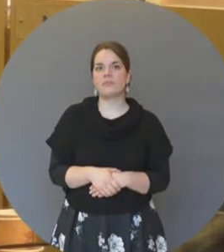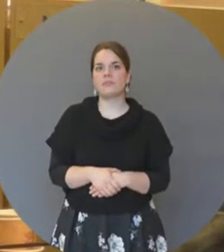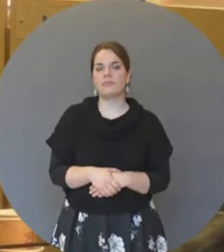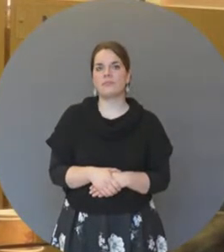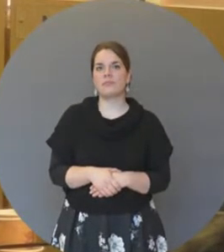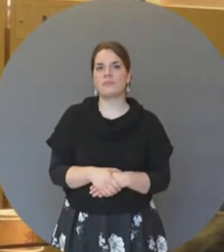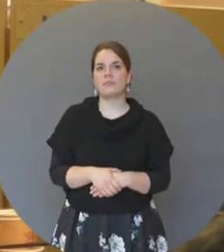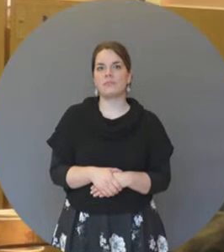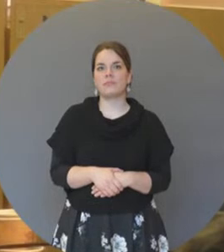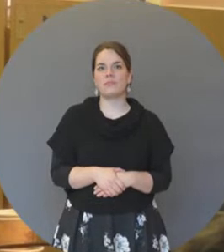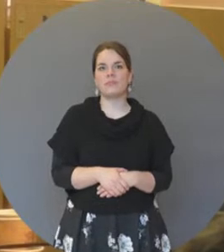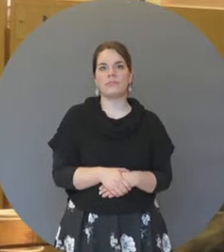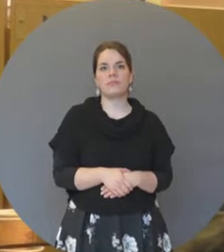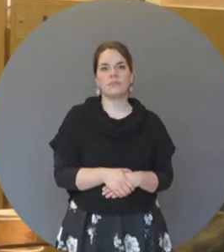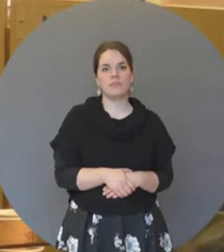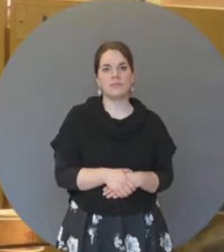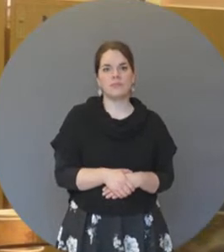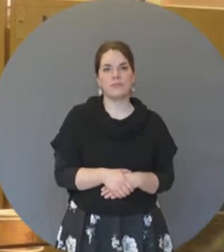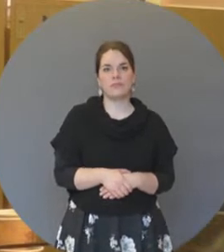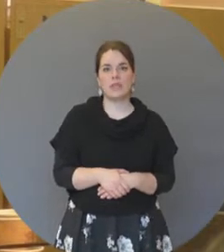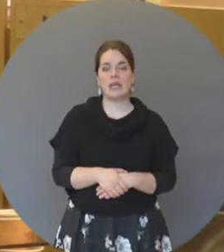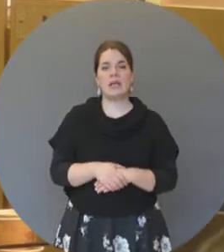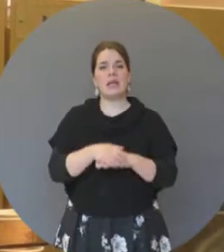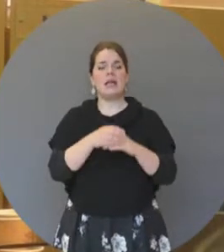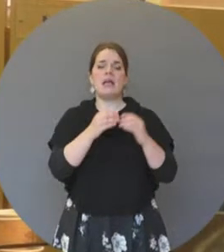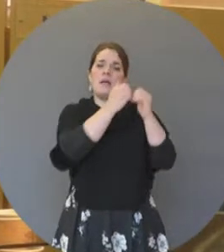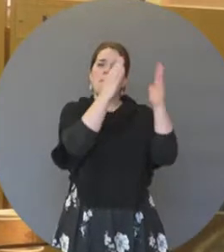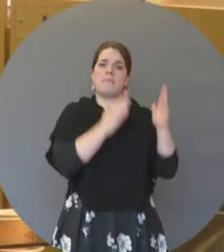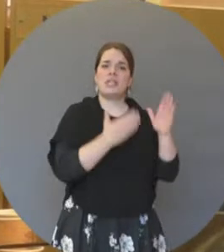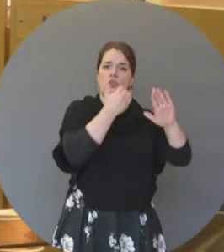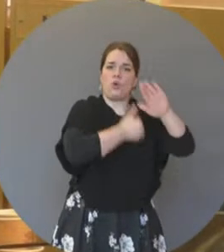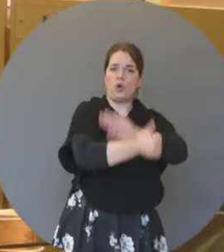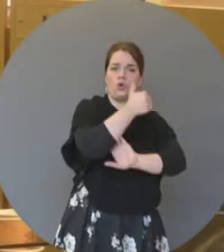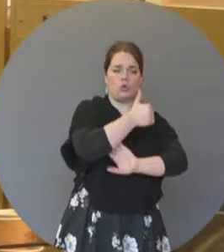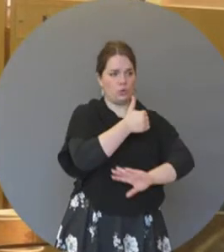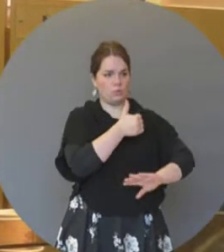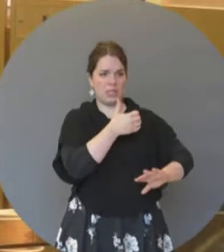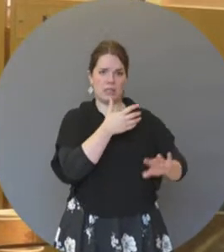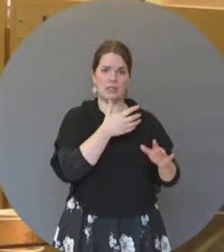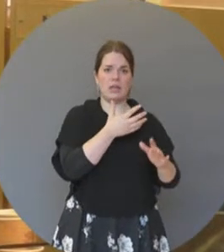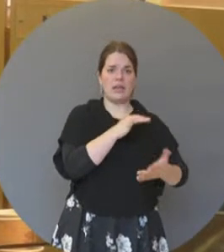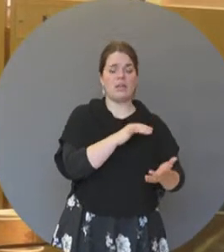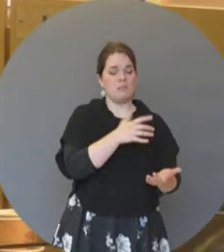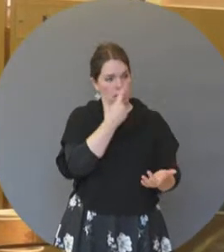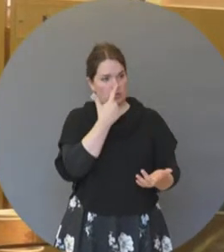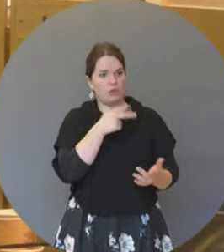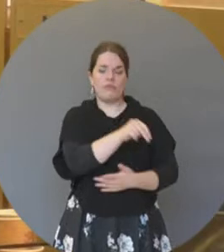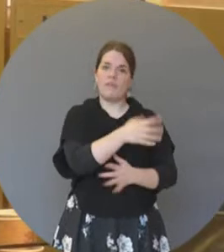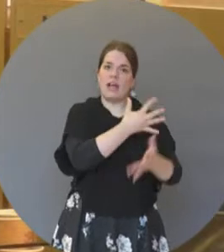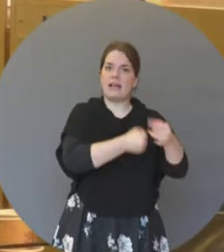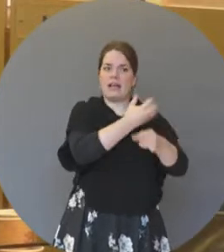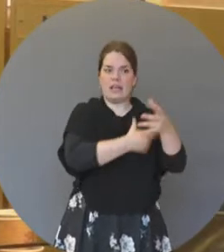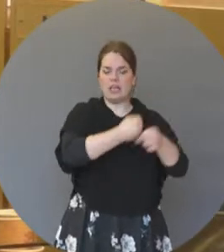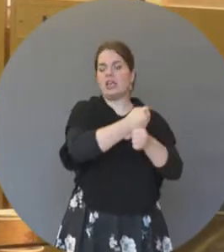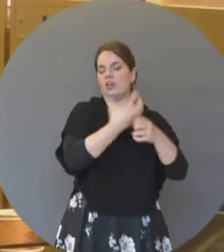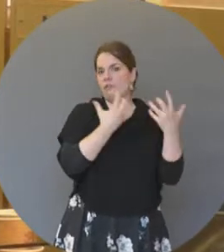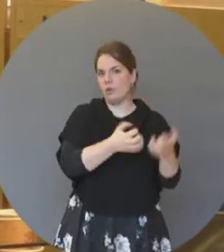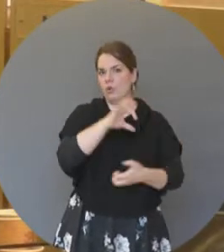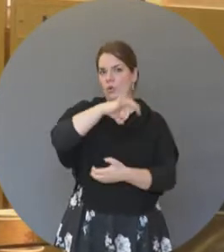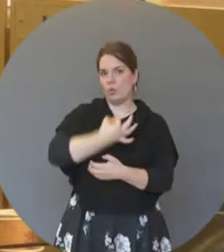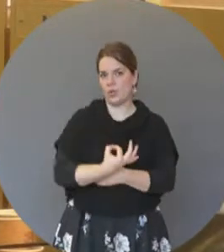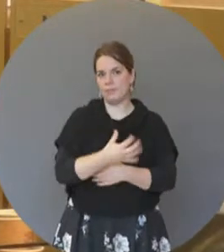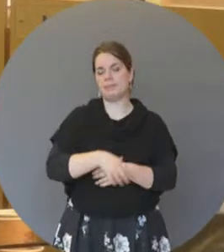partageons la perspective de créer des maisons de l'autonomie et des aidants sur les différents états du département avec pour